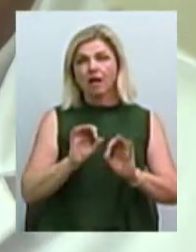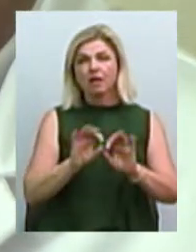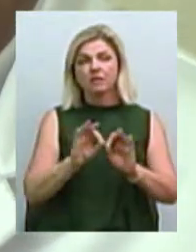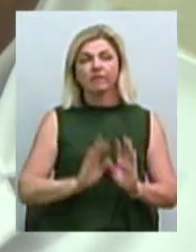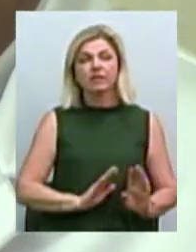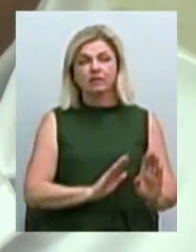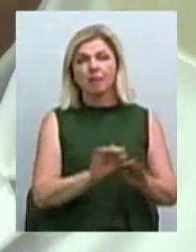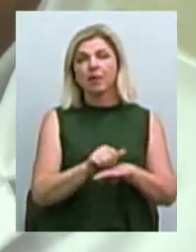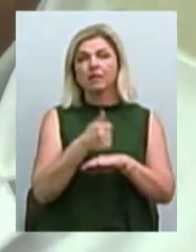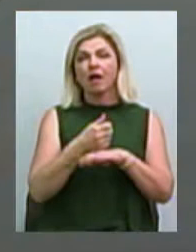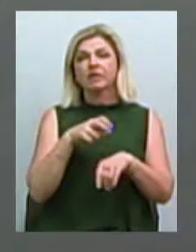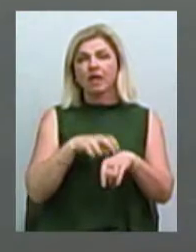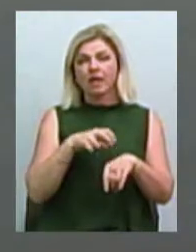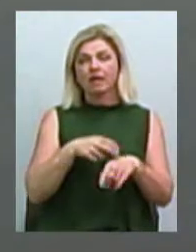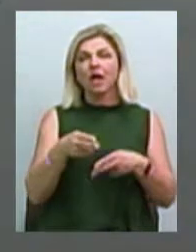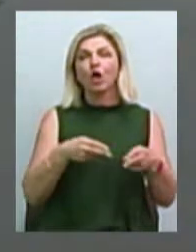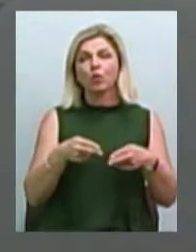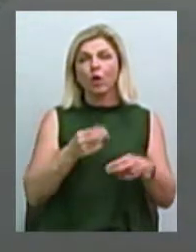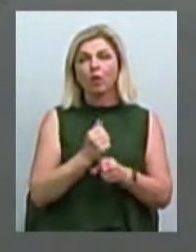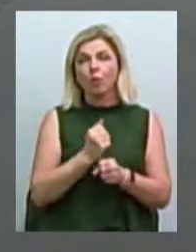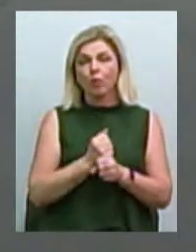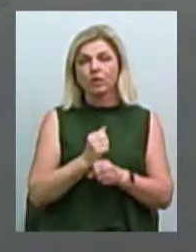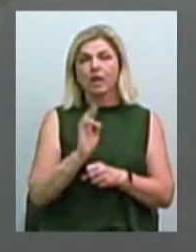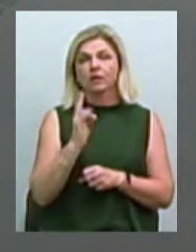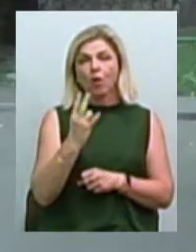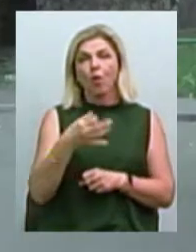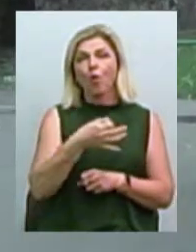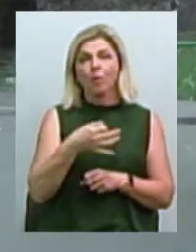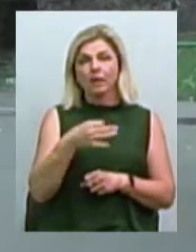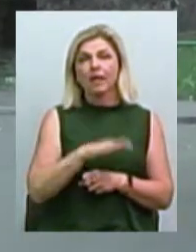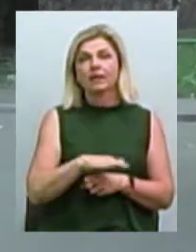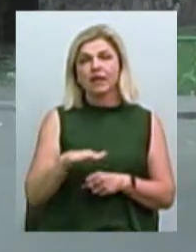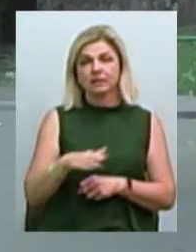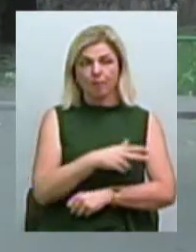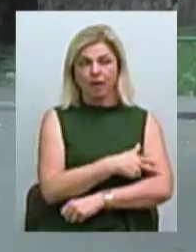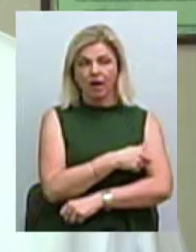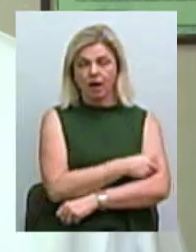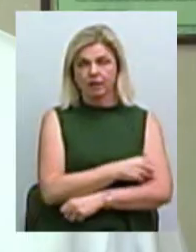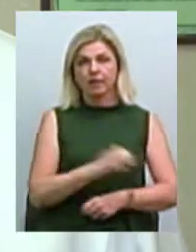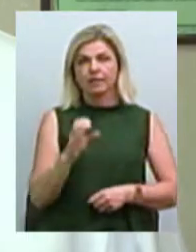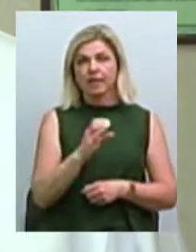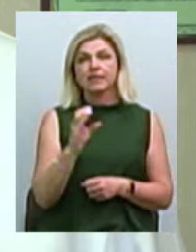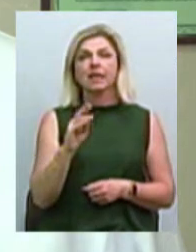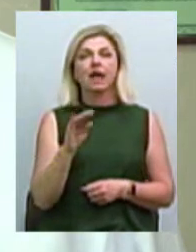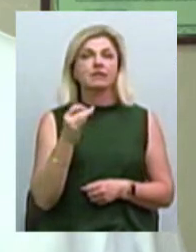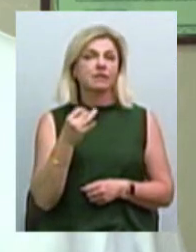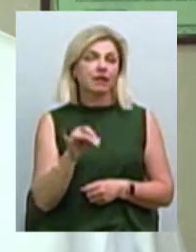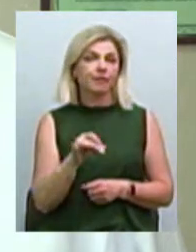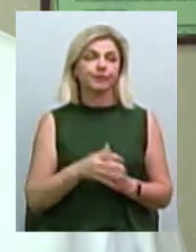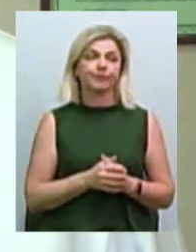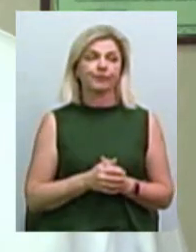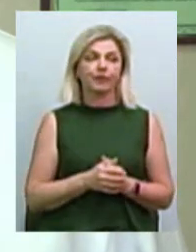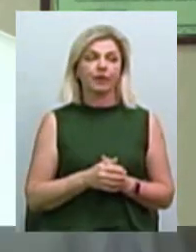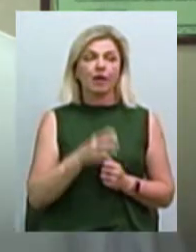заступник головного лікаря з хірургічної роботи Миколаївської обласної клінічної дитячої лікарні Сергій Сірацький. Ознак